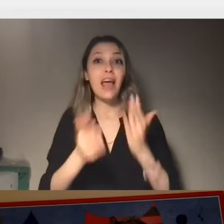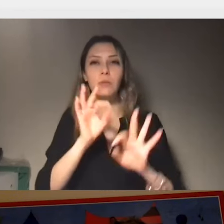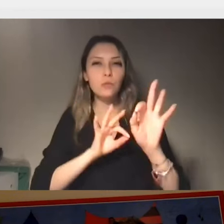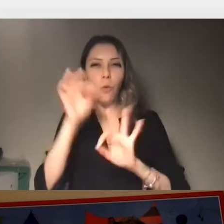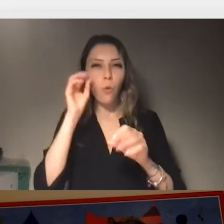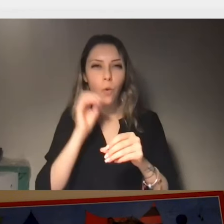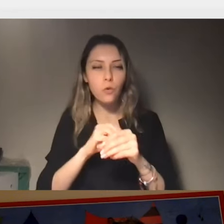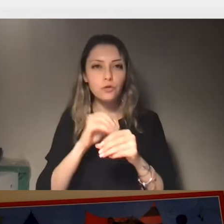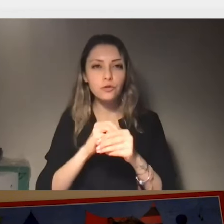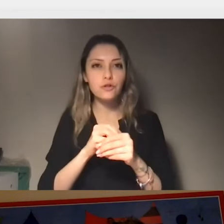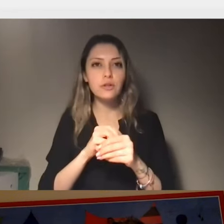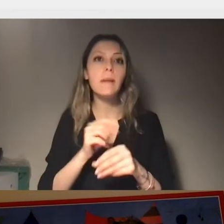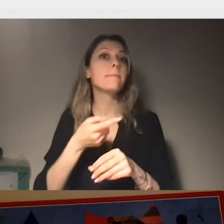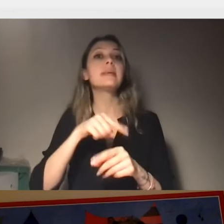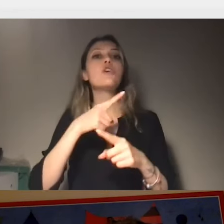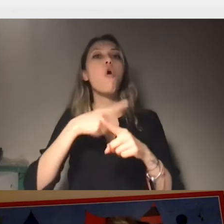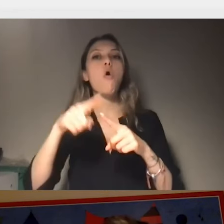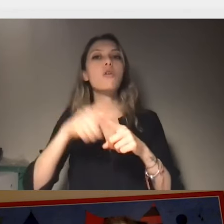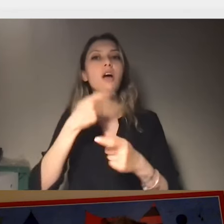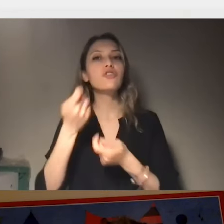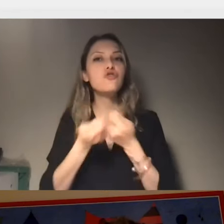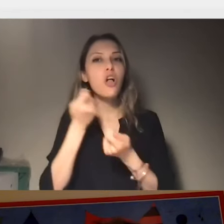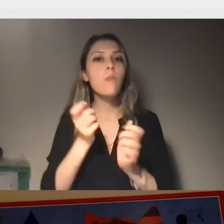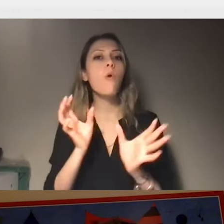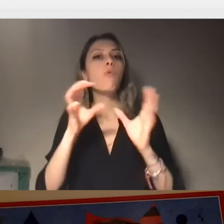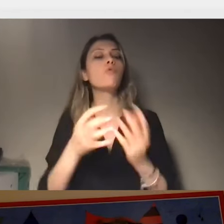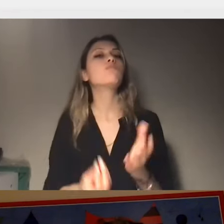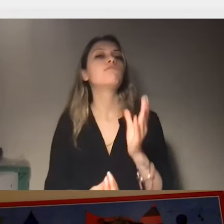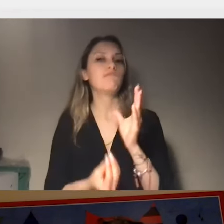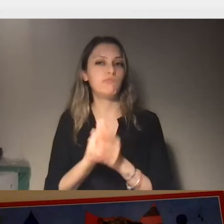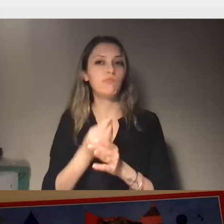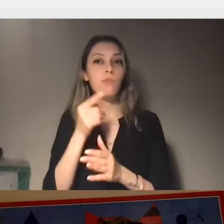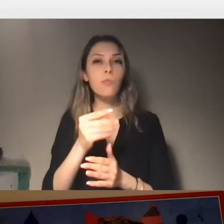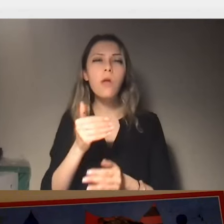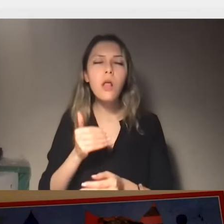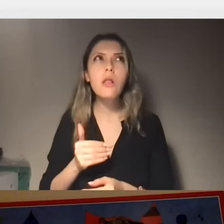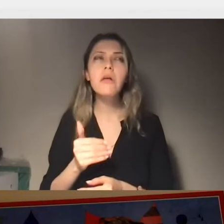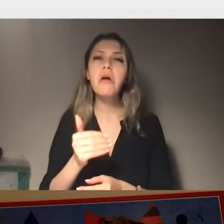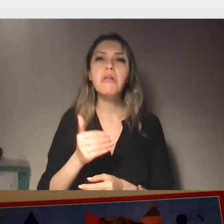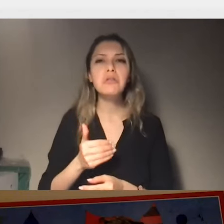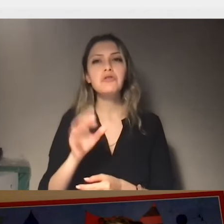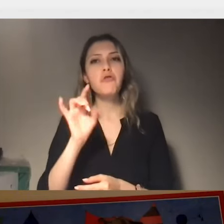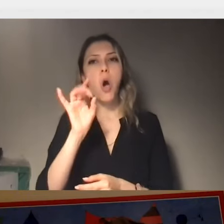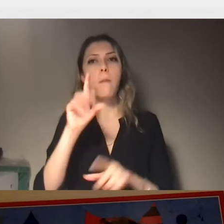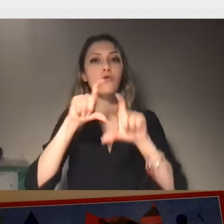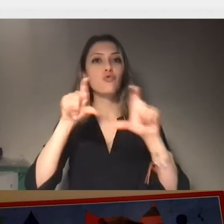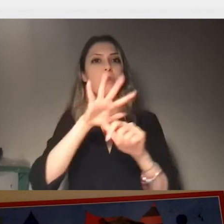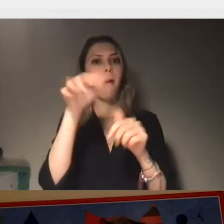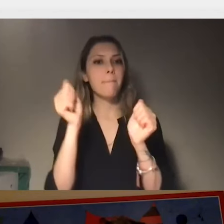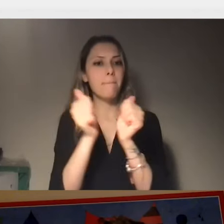bir ortak çalışma alanı oluşturduk ve burada yaklaşık 15 örgüt hep beraber